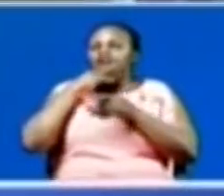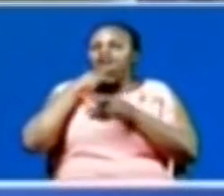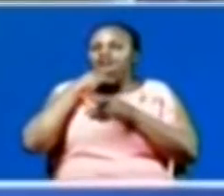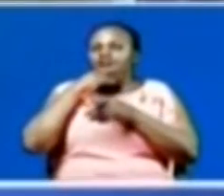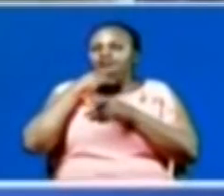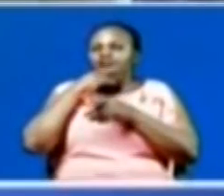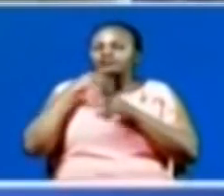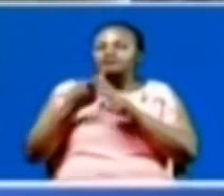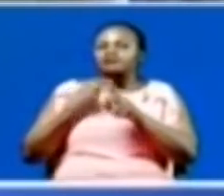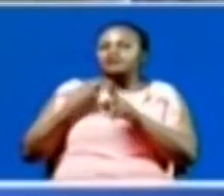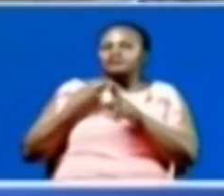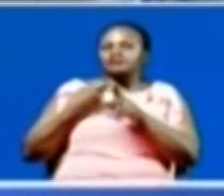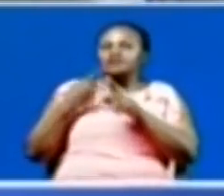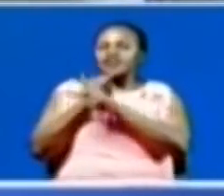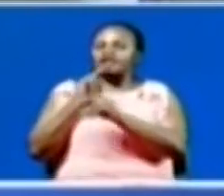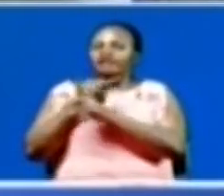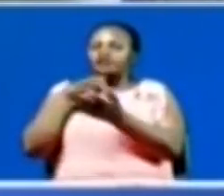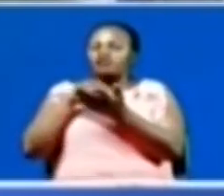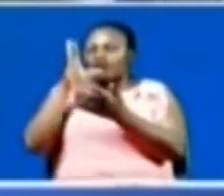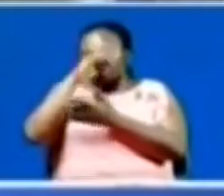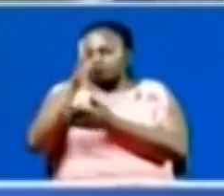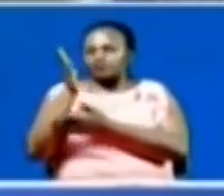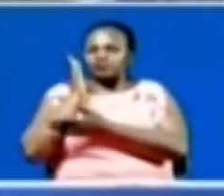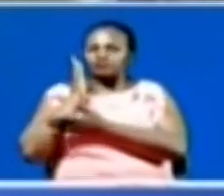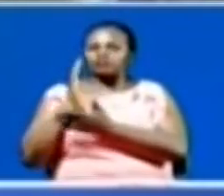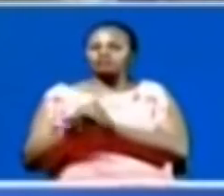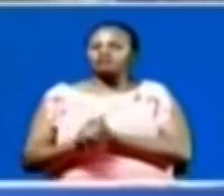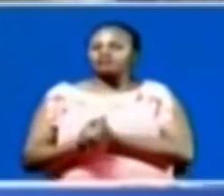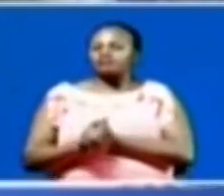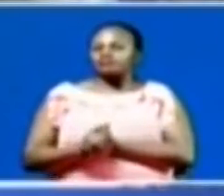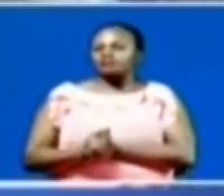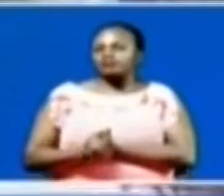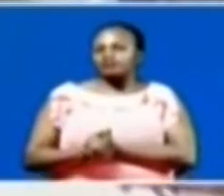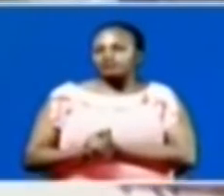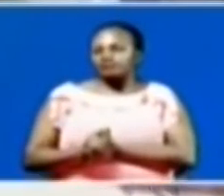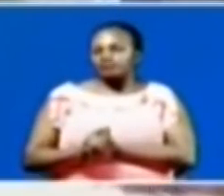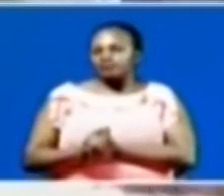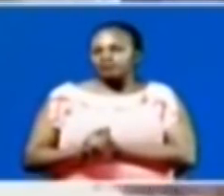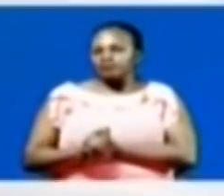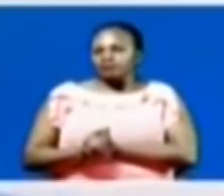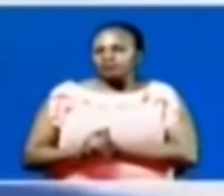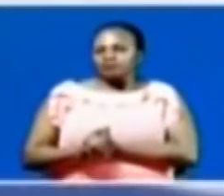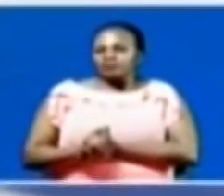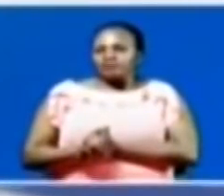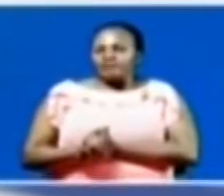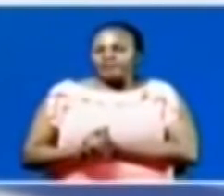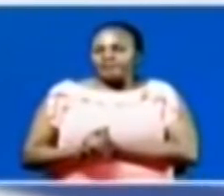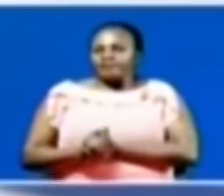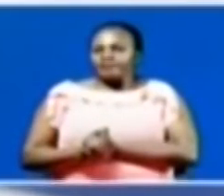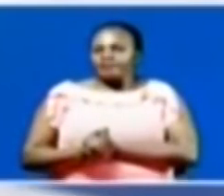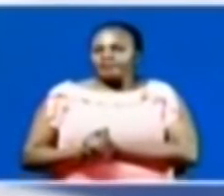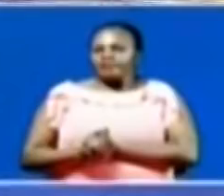kujeruhiwa kutokana na visa tofauti vya utovu wa usalama. Tobias Chanji, KTN News, kaunti ya Mombasa.